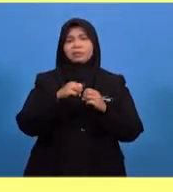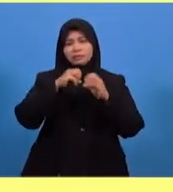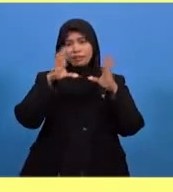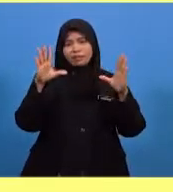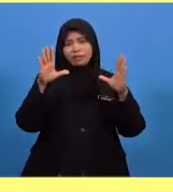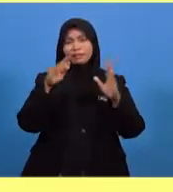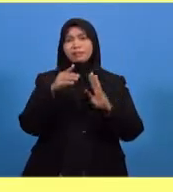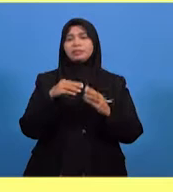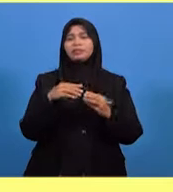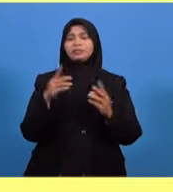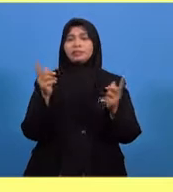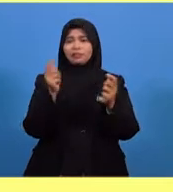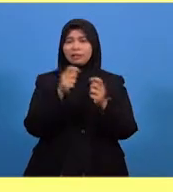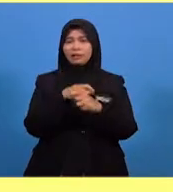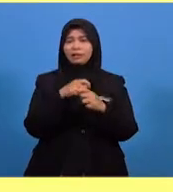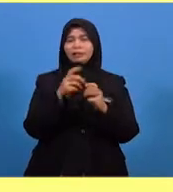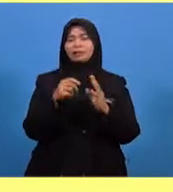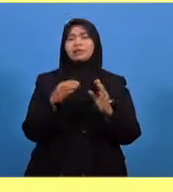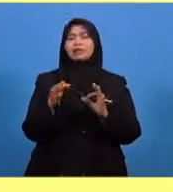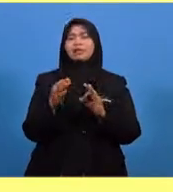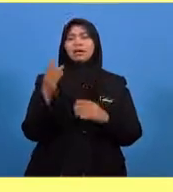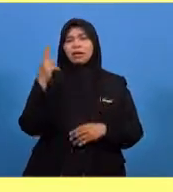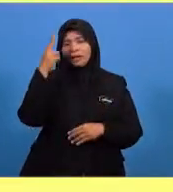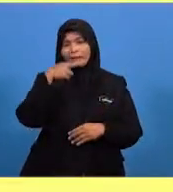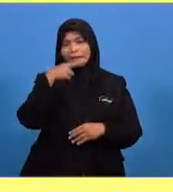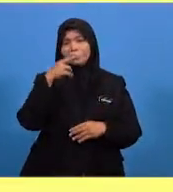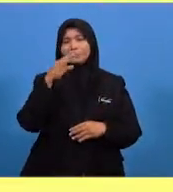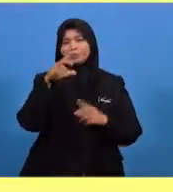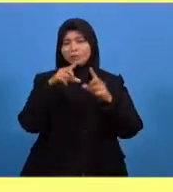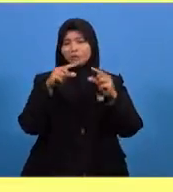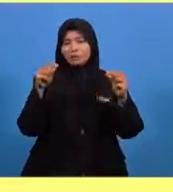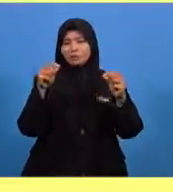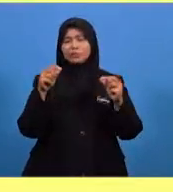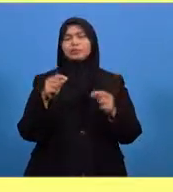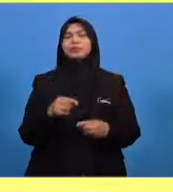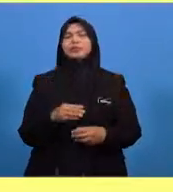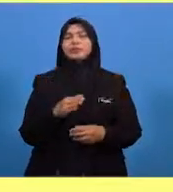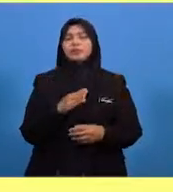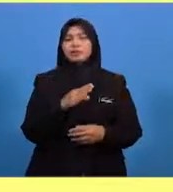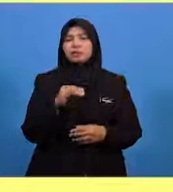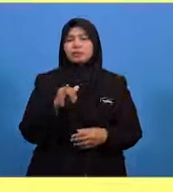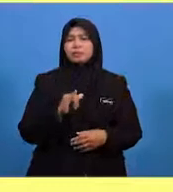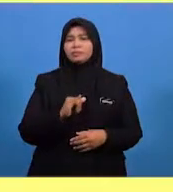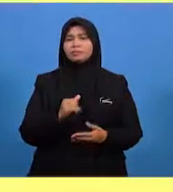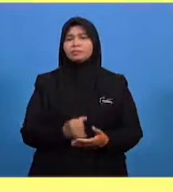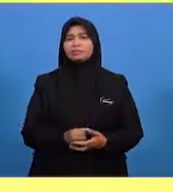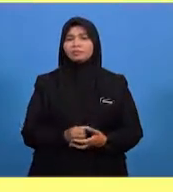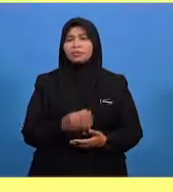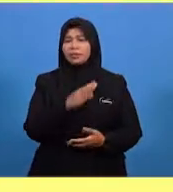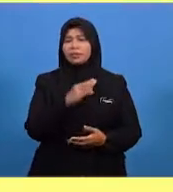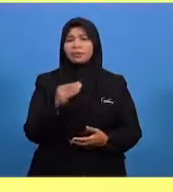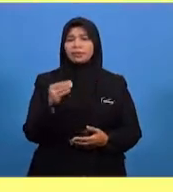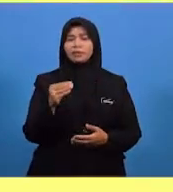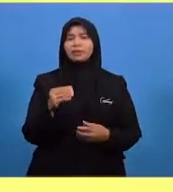penentangan terhadap jepun daripada pasukan keselamatan dan individu serta